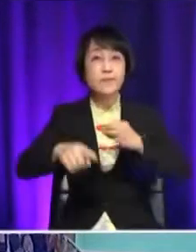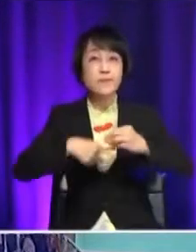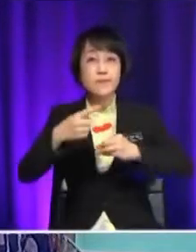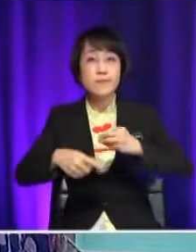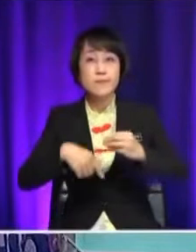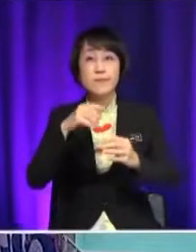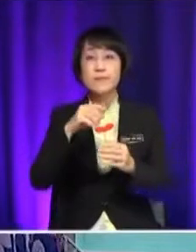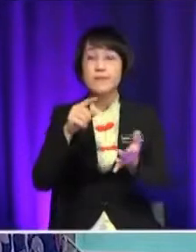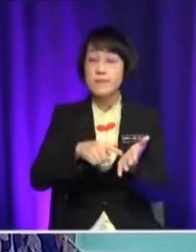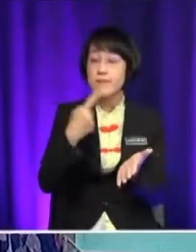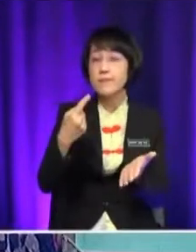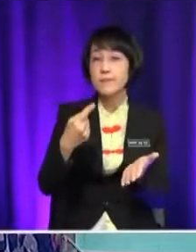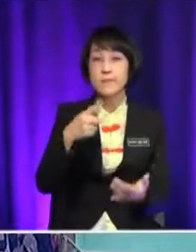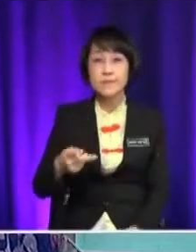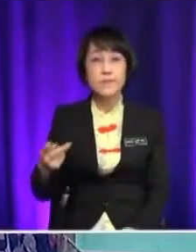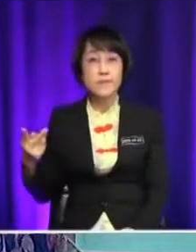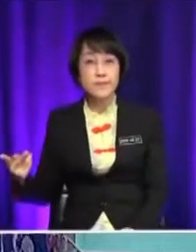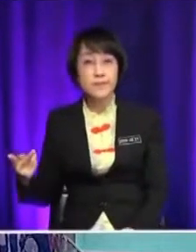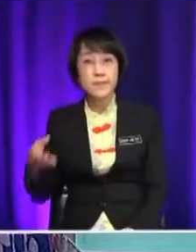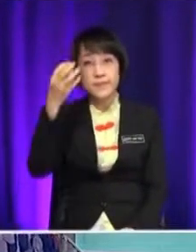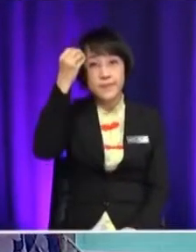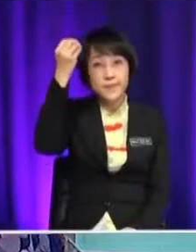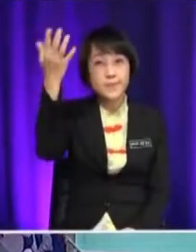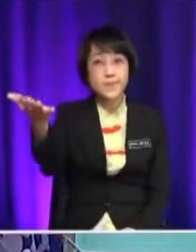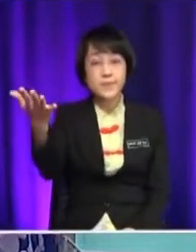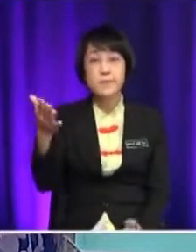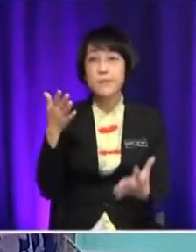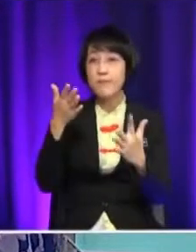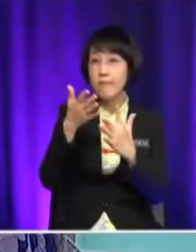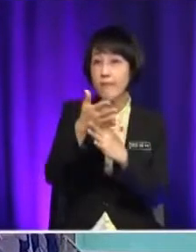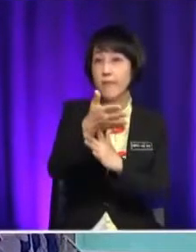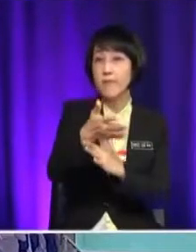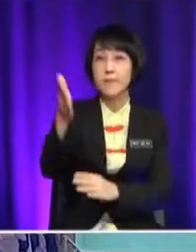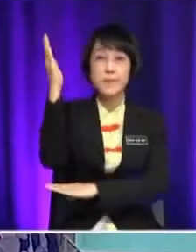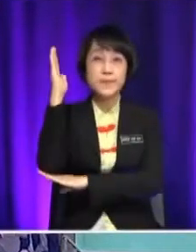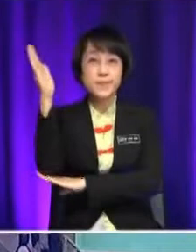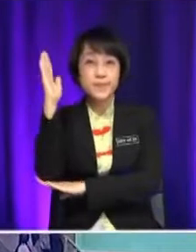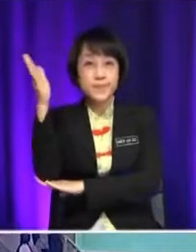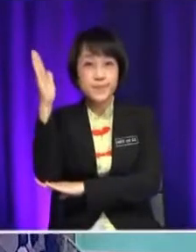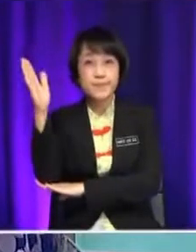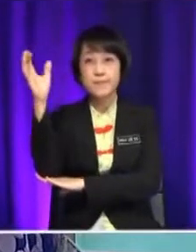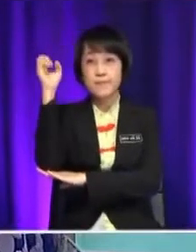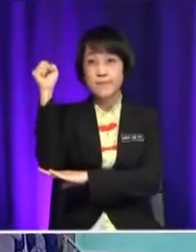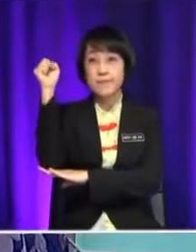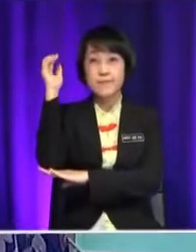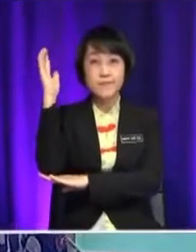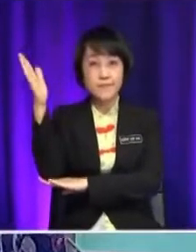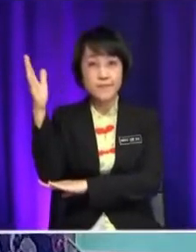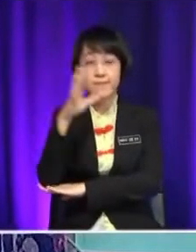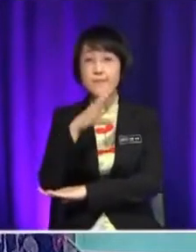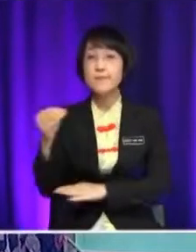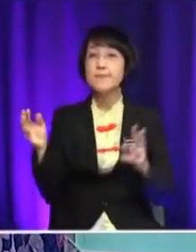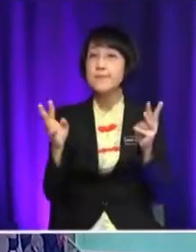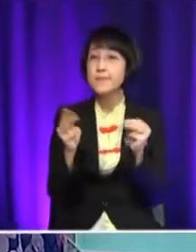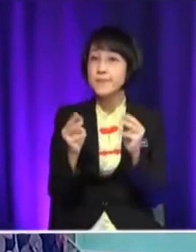Tentang sesuatu perkara yang disampaikan melalui ceramah, syarahan dan juga